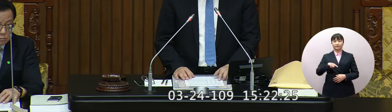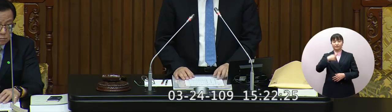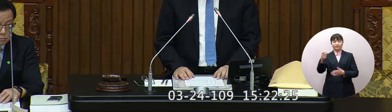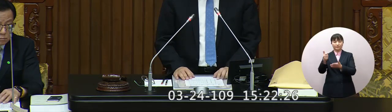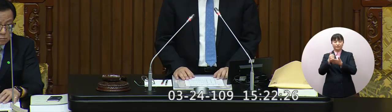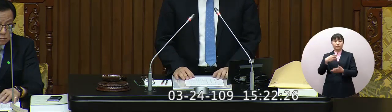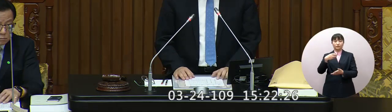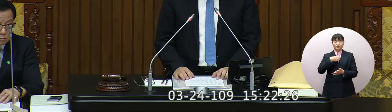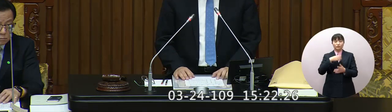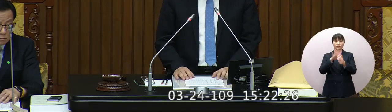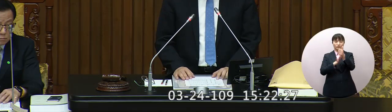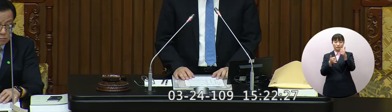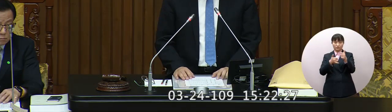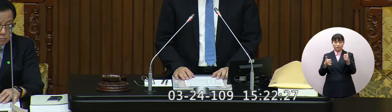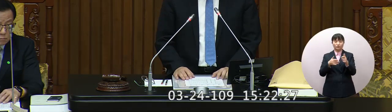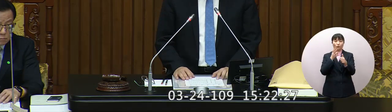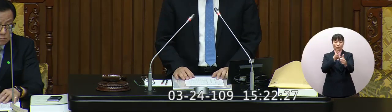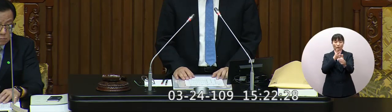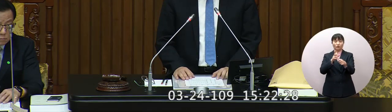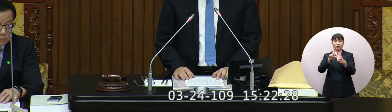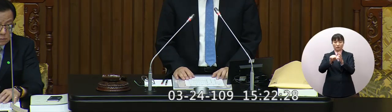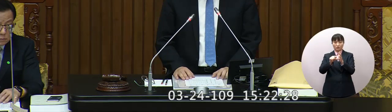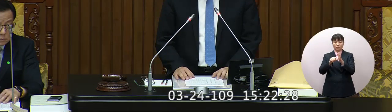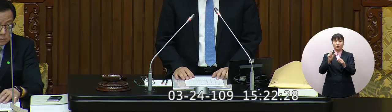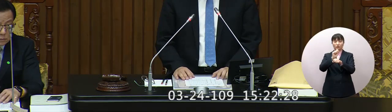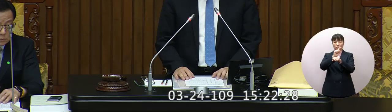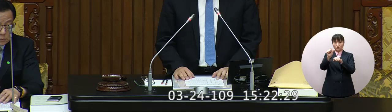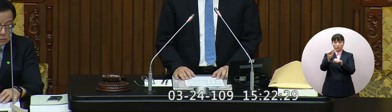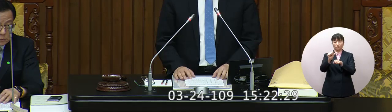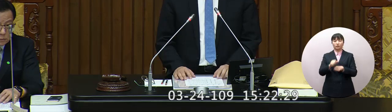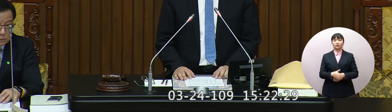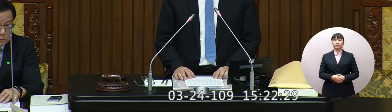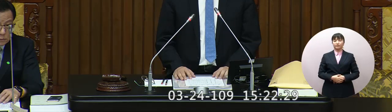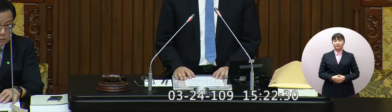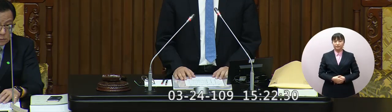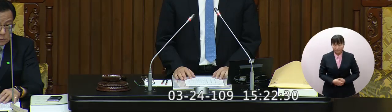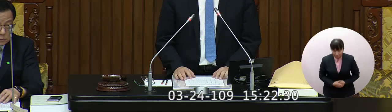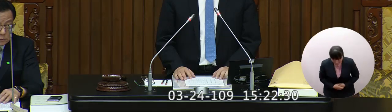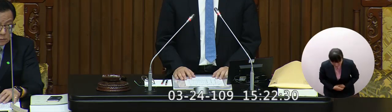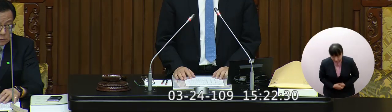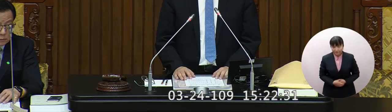接着请吴思怀委员质询，询答时间为15分钟。